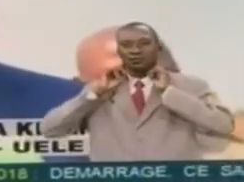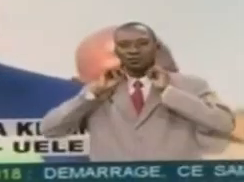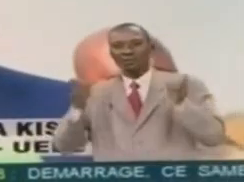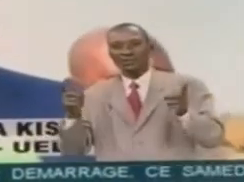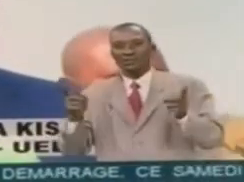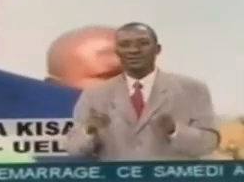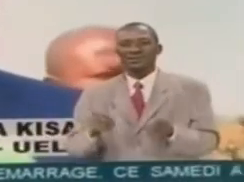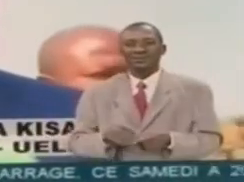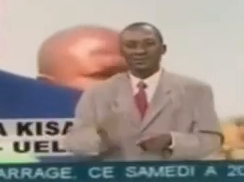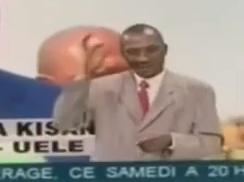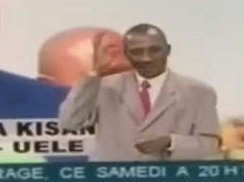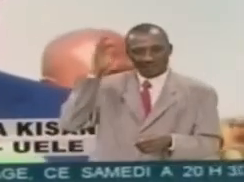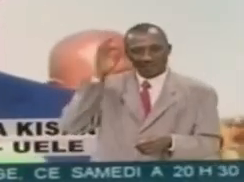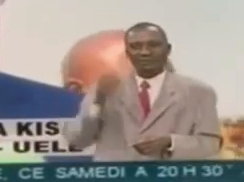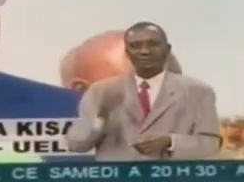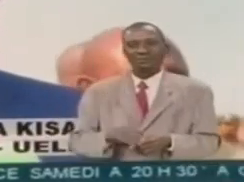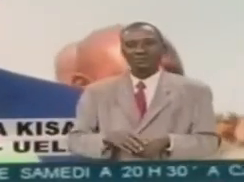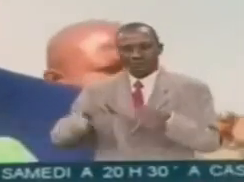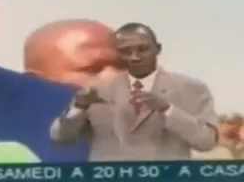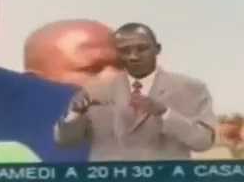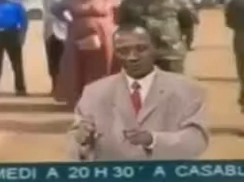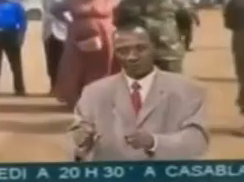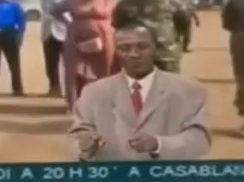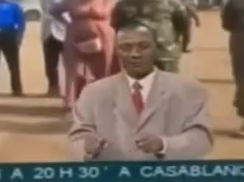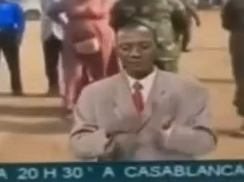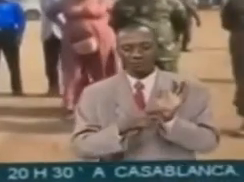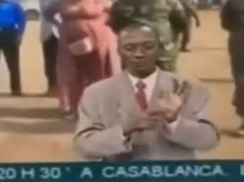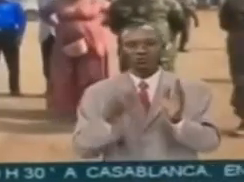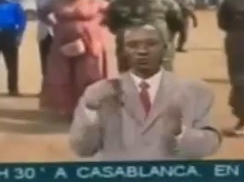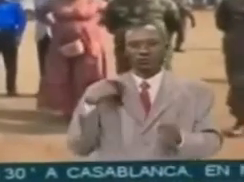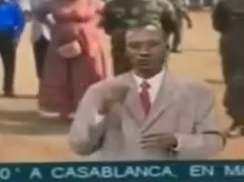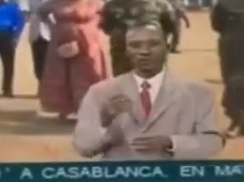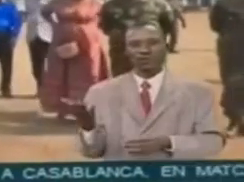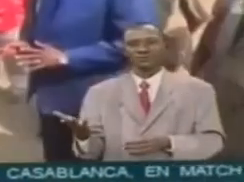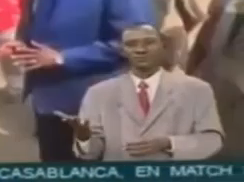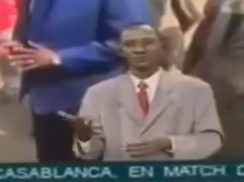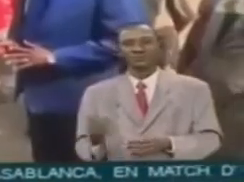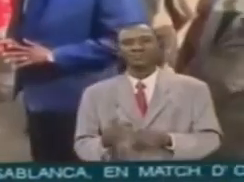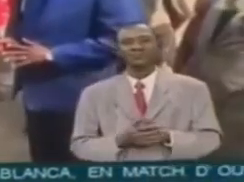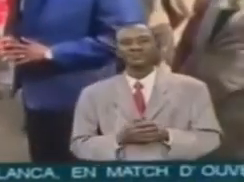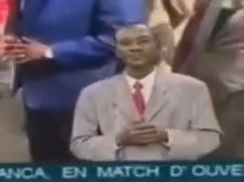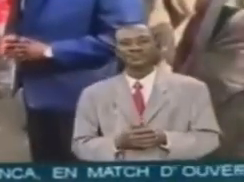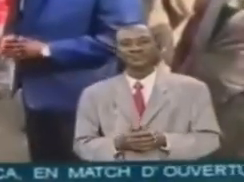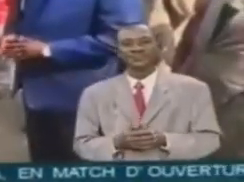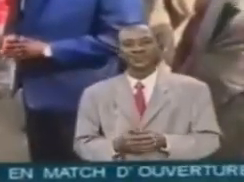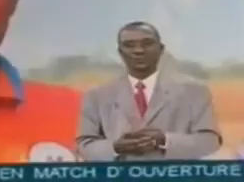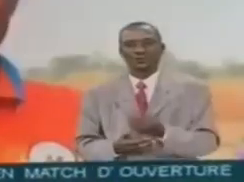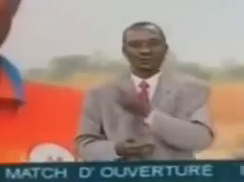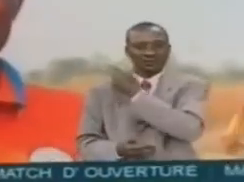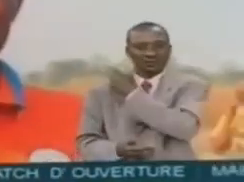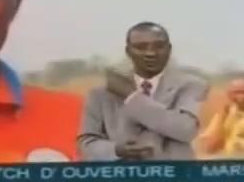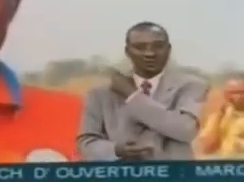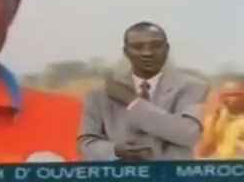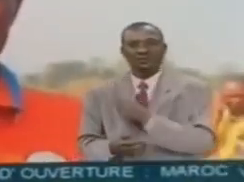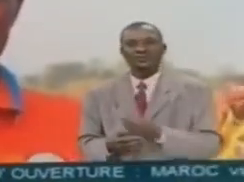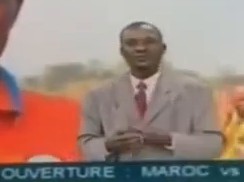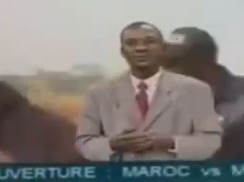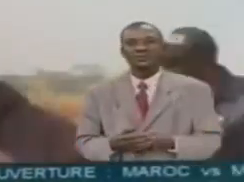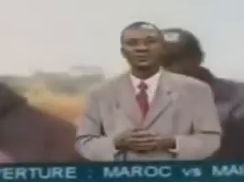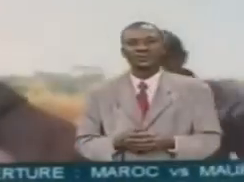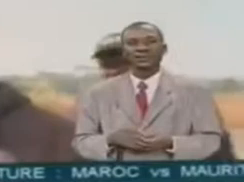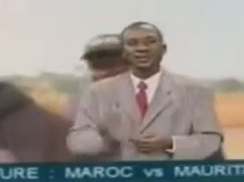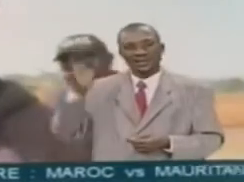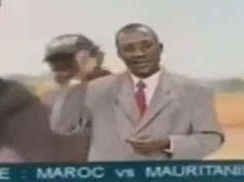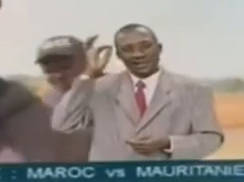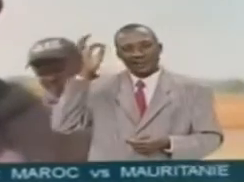des anti-Balaka qui vient d'être neutralisée par nos forces armées de la République démocratique du Congo. Ce sont ces officiers et ces